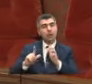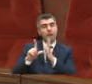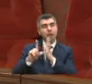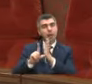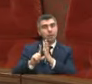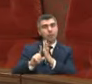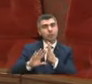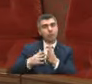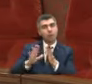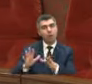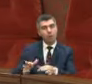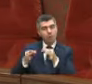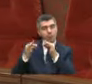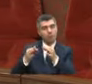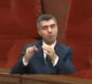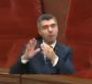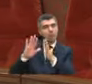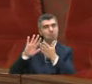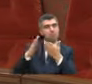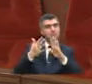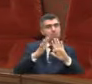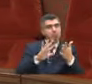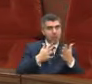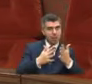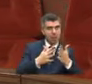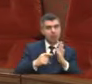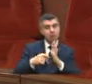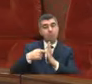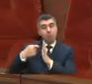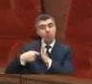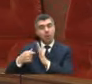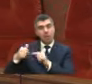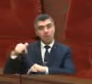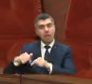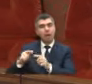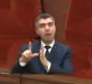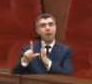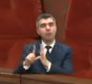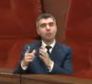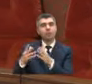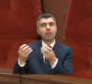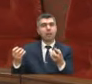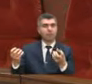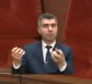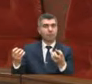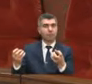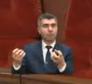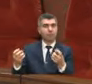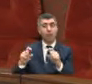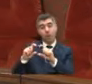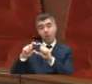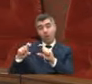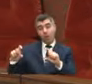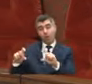التقييم البيئي، هناك أيضا مقترحة قوانين من السيدات والسادة البرلمانيين. ثانيا، العنوان الثاني هو عدد